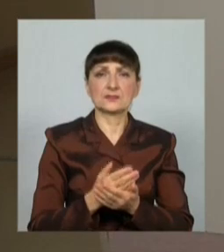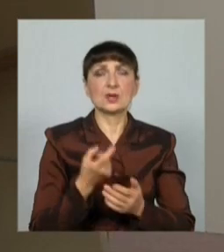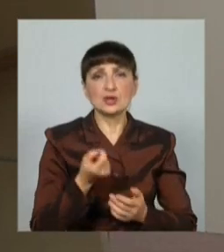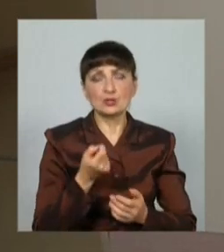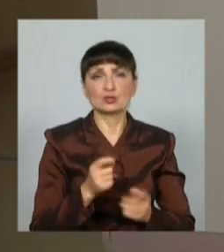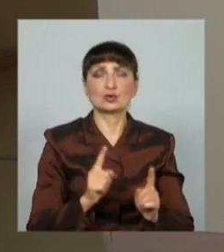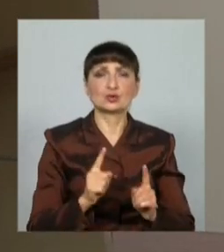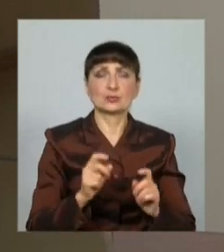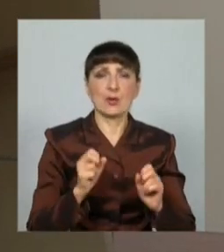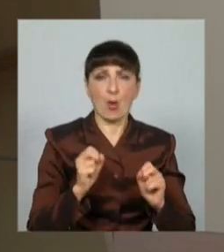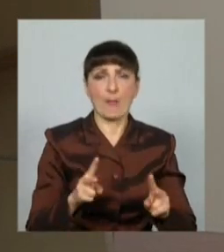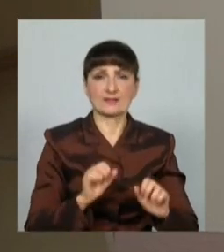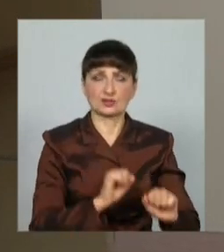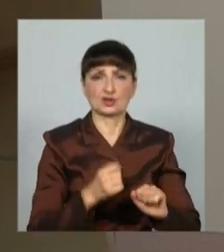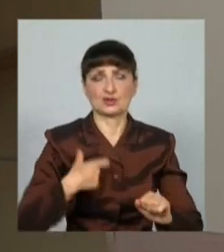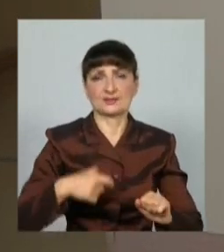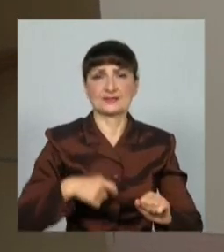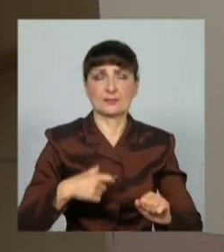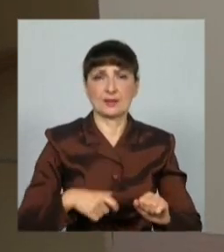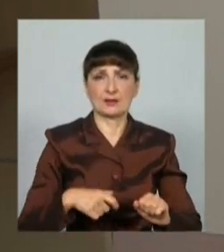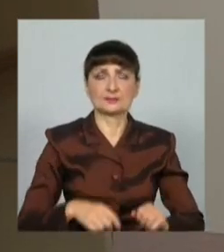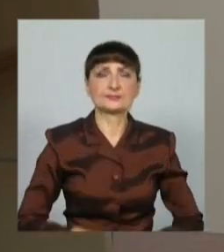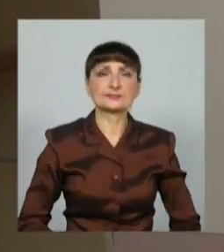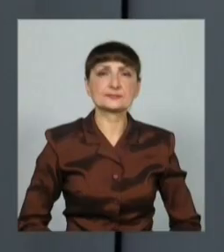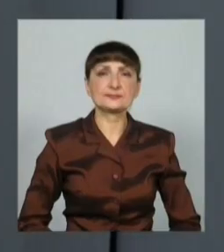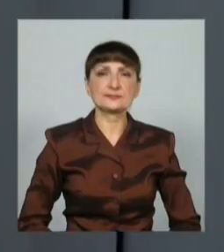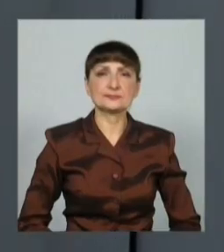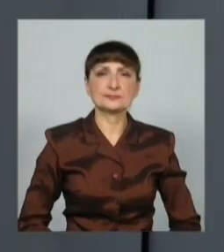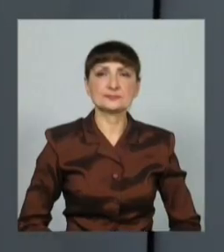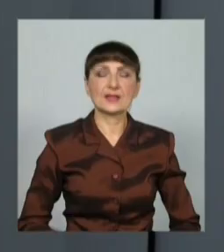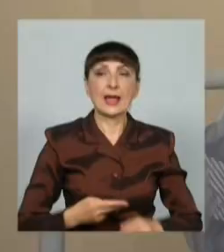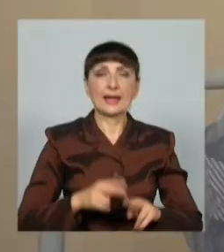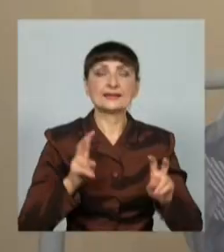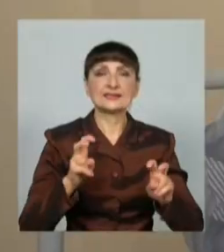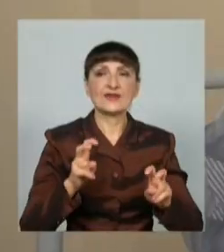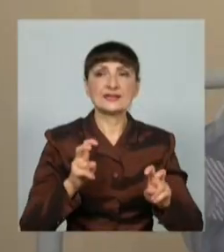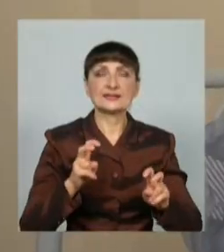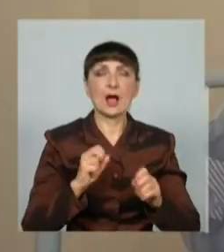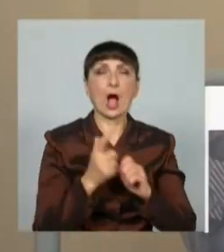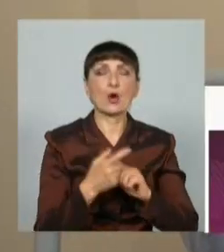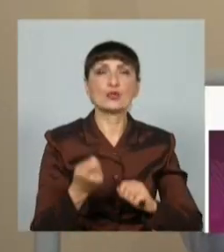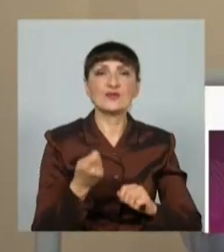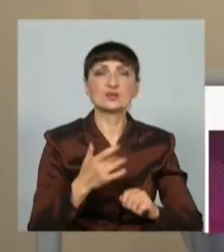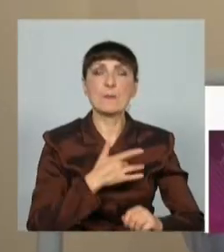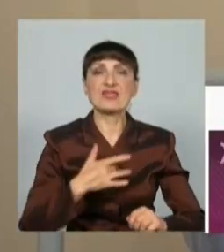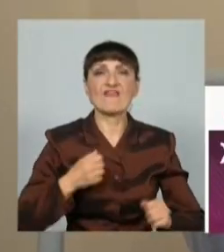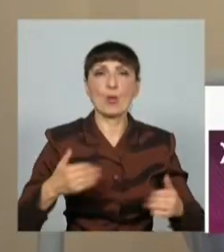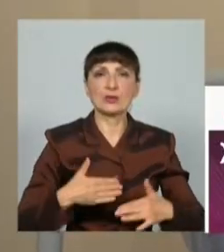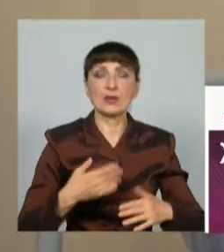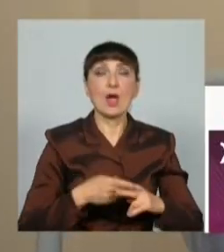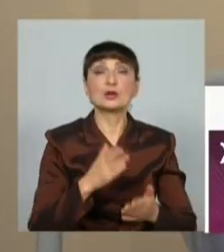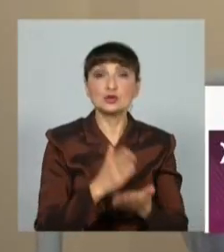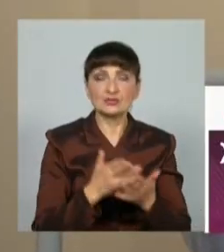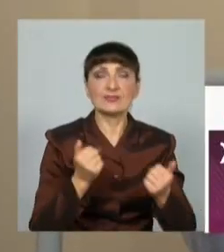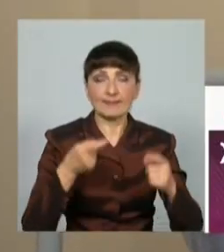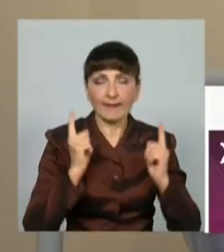может будут болеть, но очень легким формами. Это называется ковидом, это называется пневмонией. Но это существует,